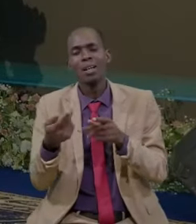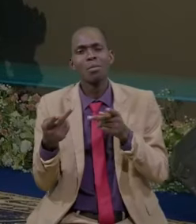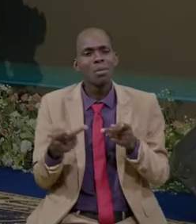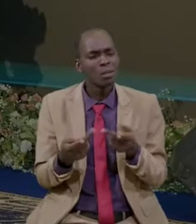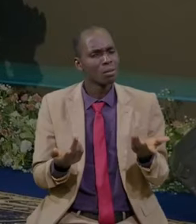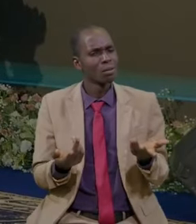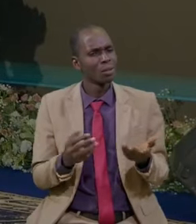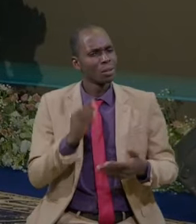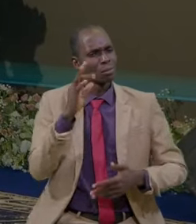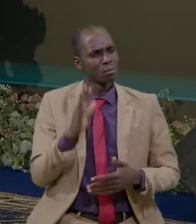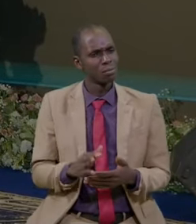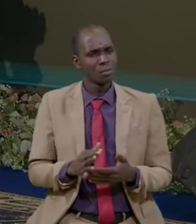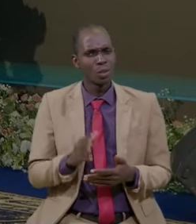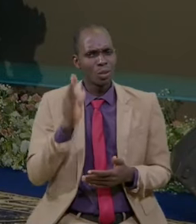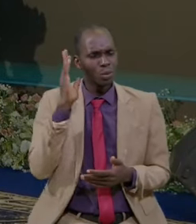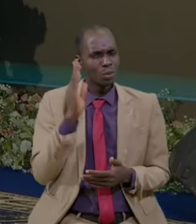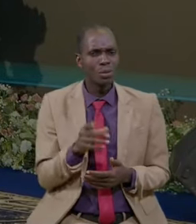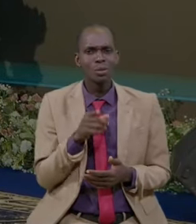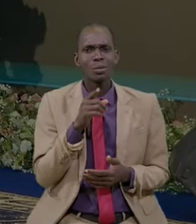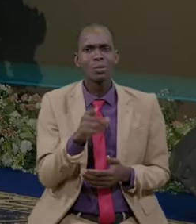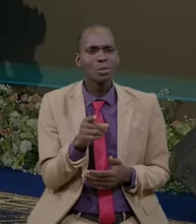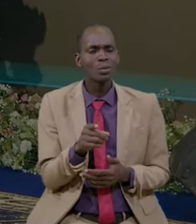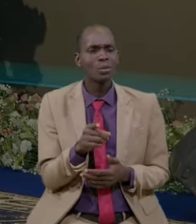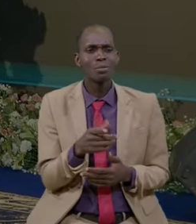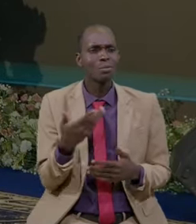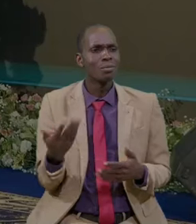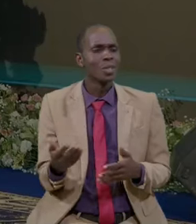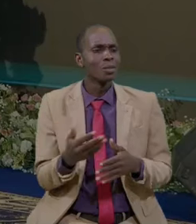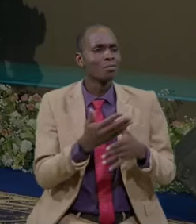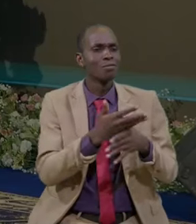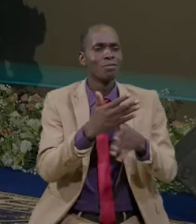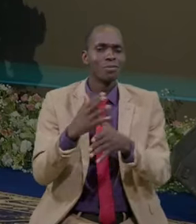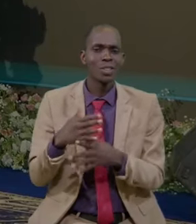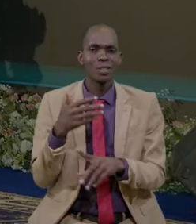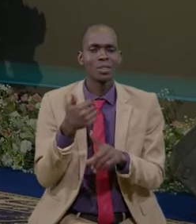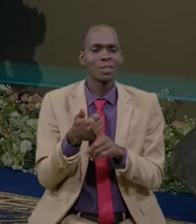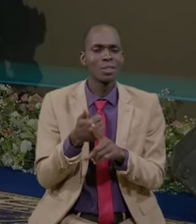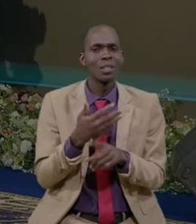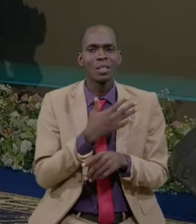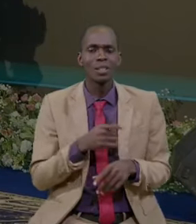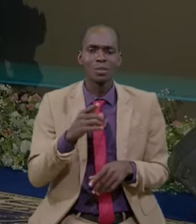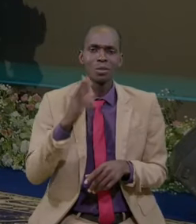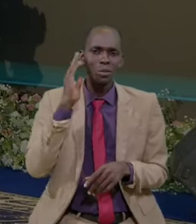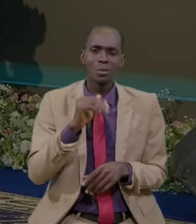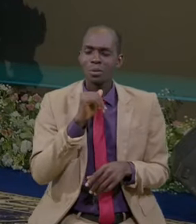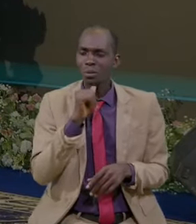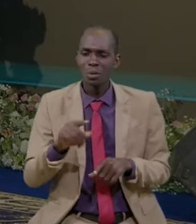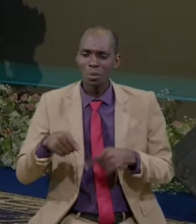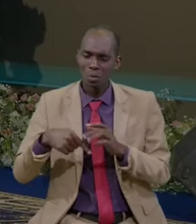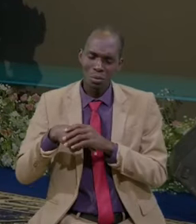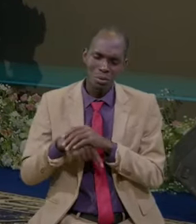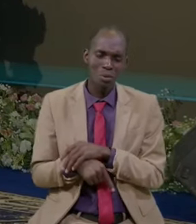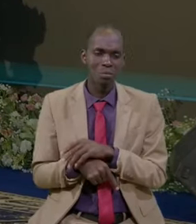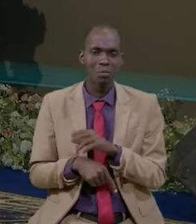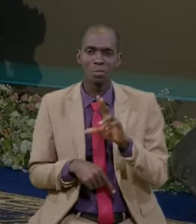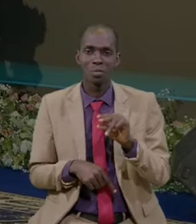est-ce que tu ne vas pas très loin? Tu te répands comme ça et tu ne vas pas profondément. Non, Christ n'a pas dit ça.